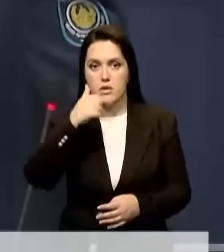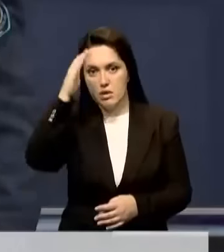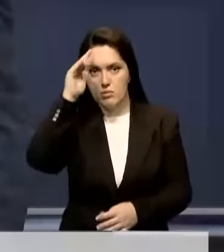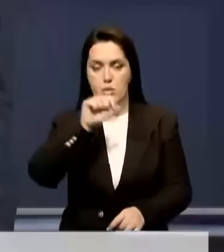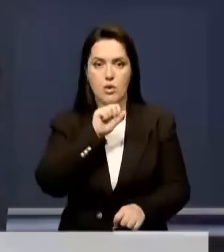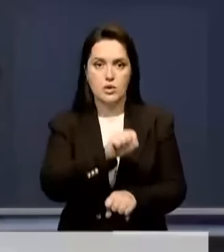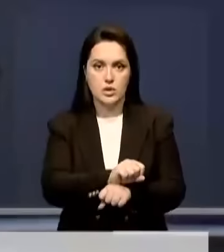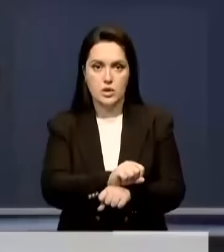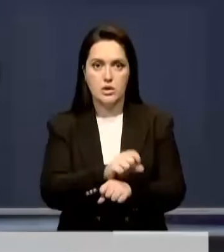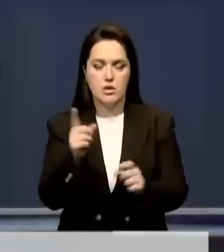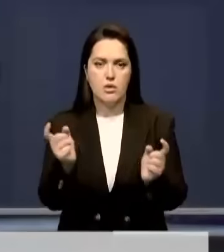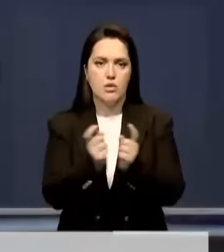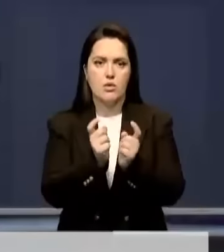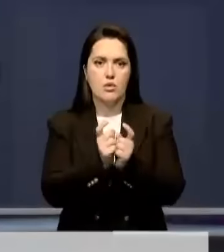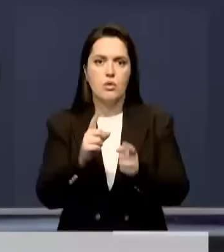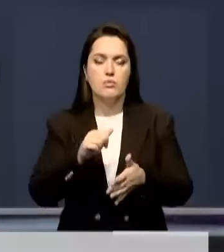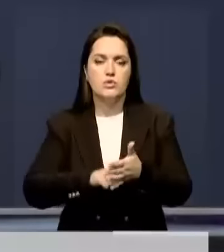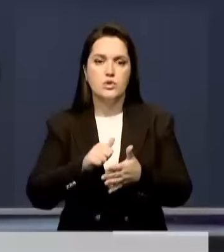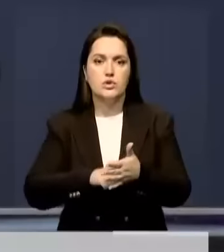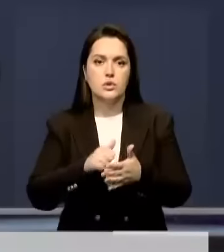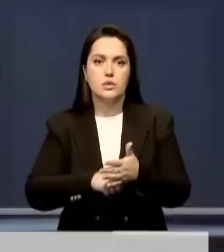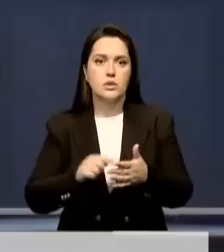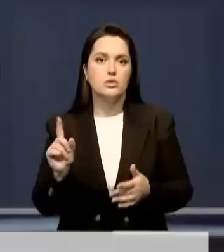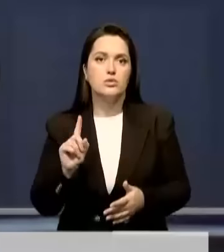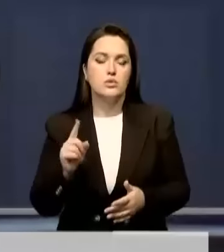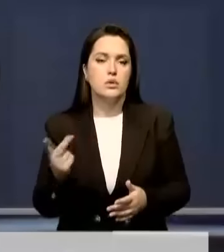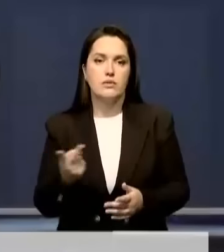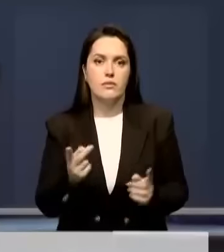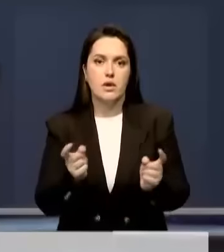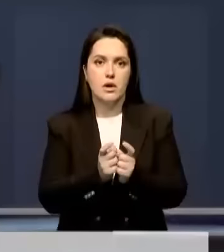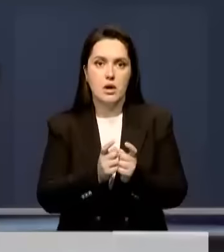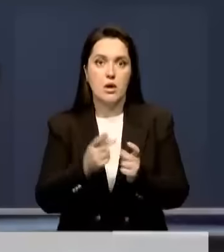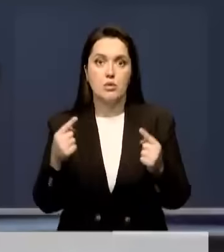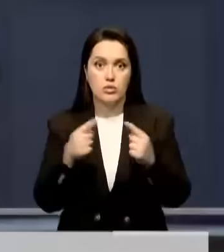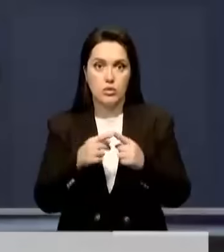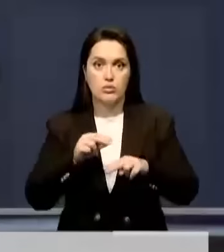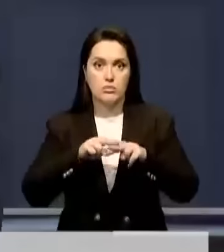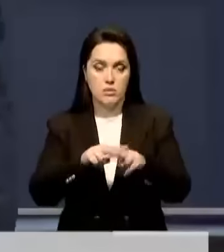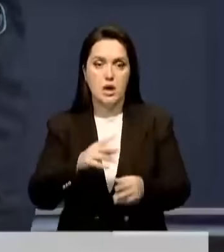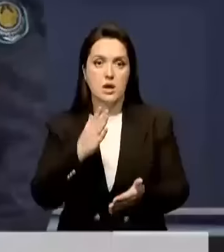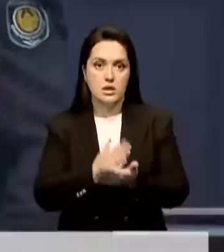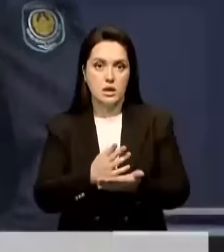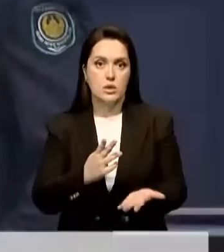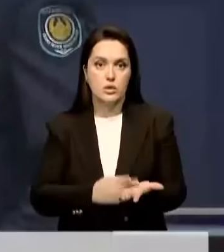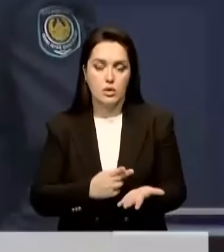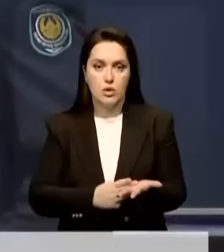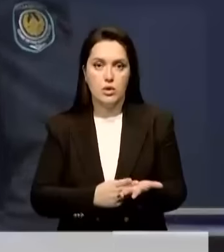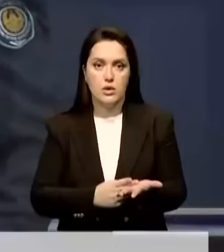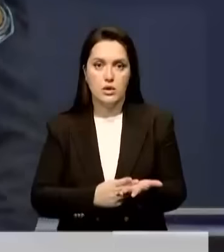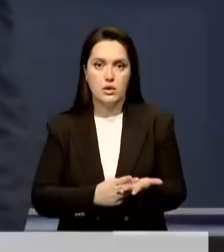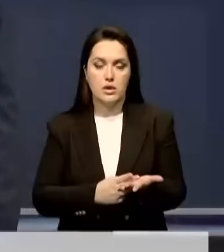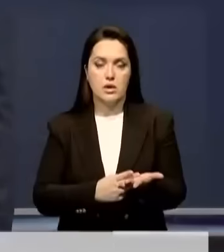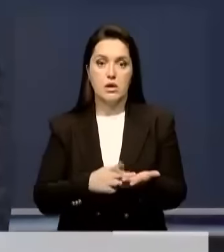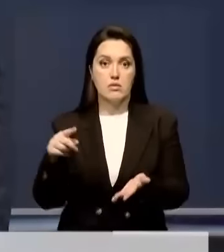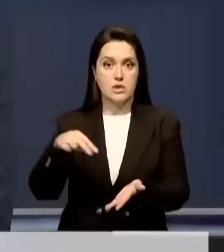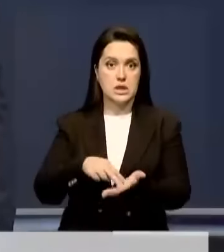останавливает. Они выясняют обстоятельства перечисления денег. То есть перечисление денег было, все показывает. Вот здесь стоит вот